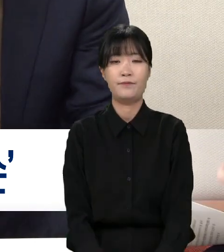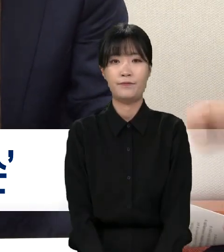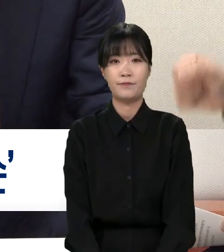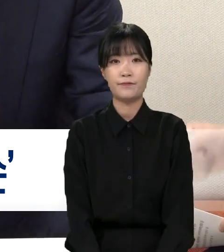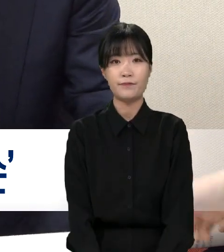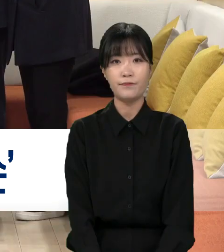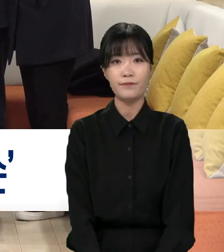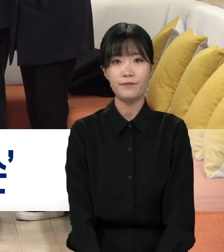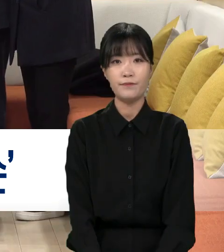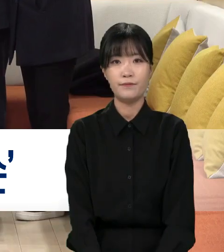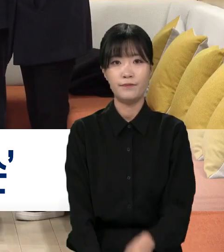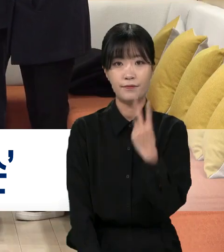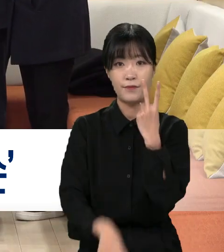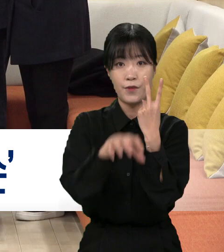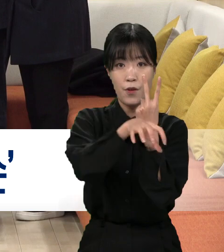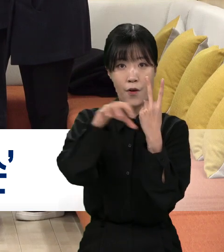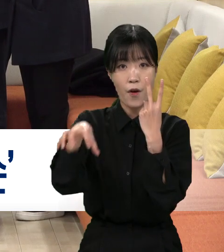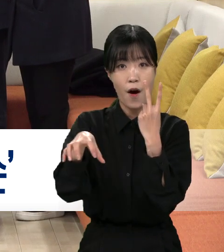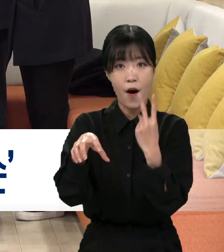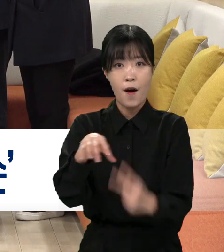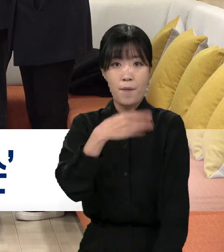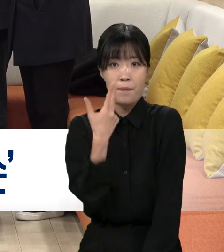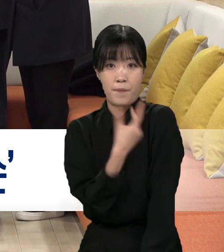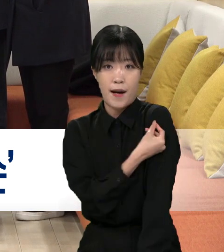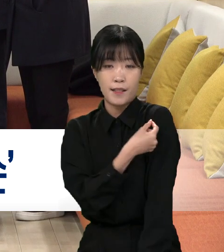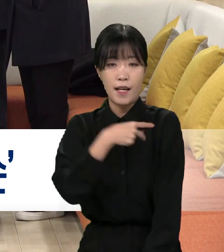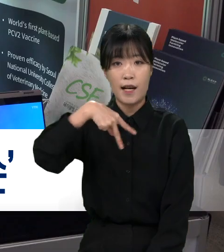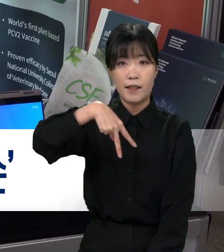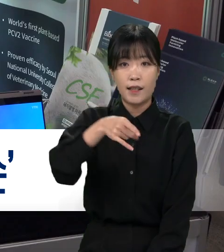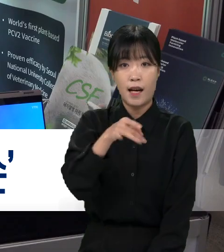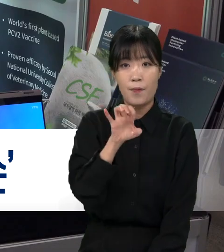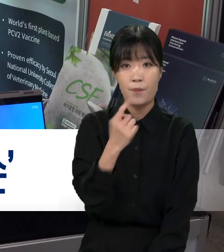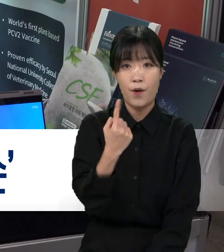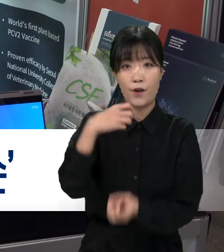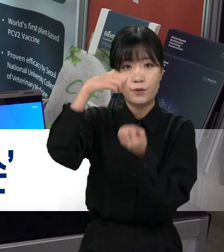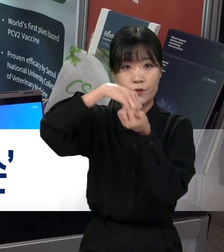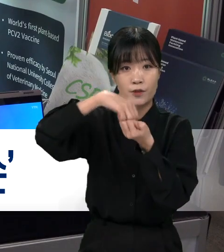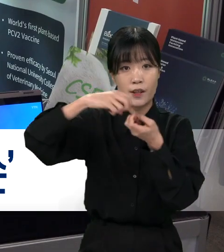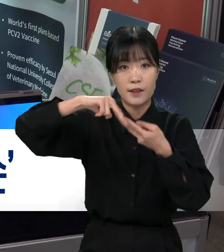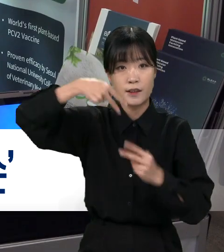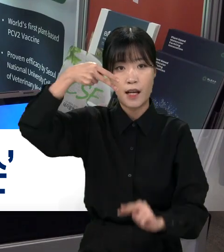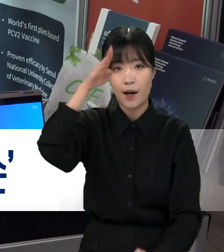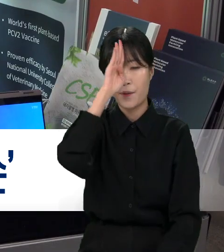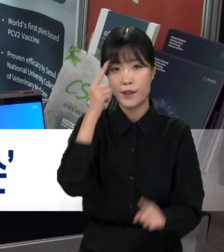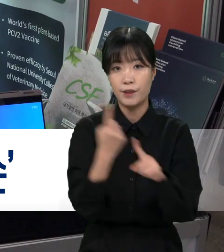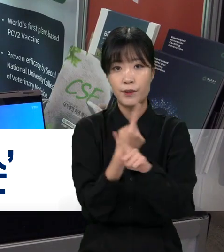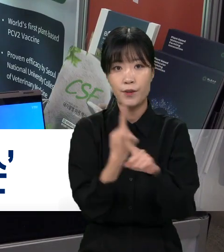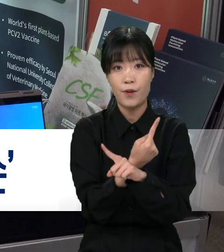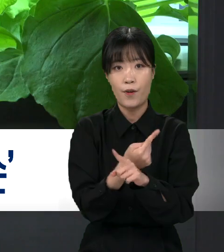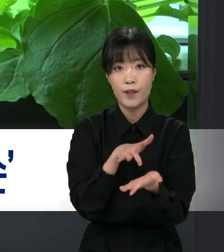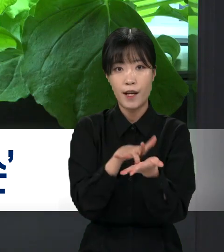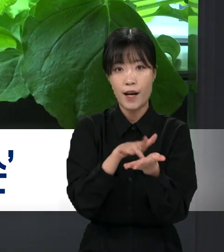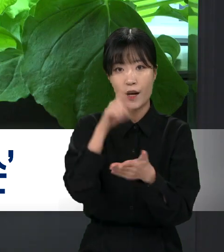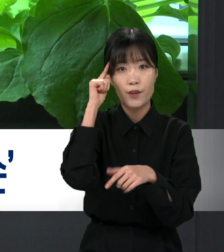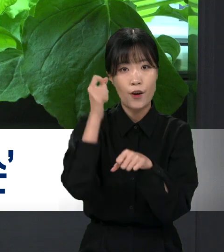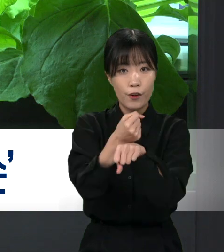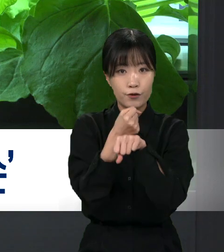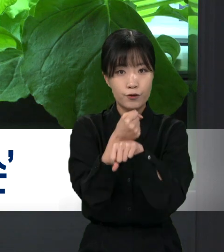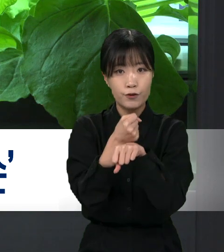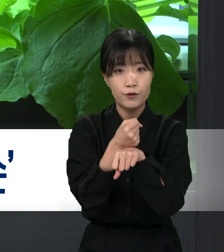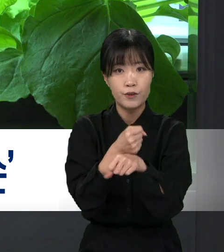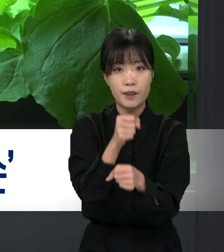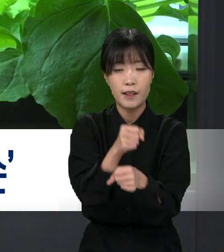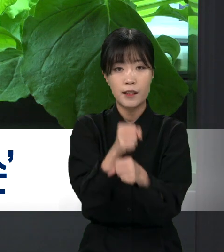발전을 위한 동반자적 관계를 더욱 굳건히 하기로 했습니다 특히 양도시 백신과 세포